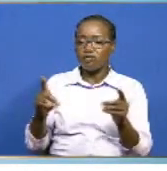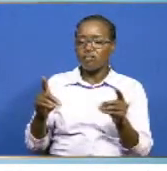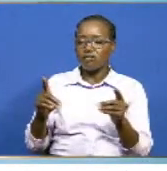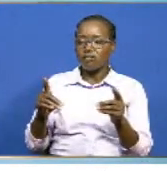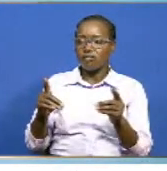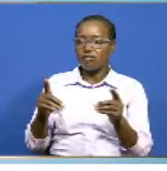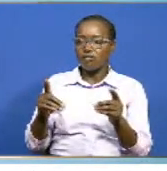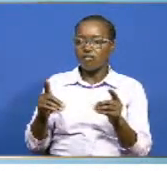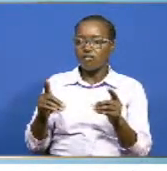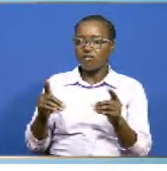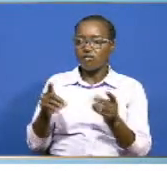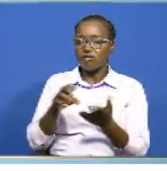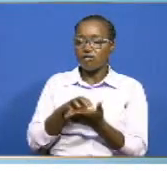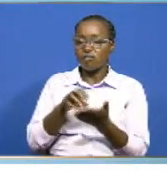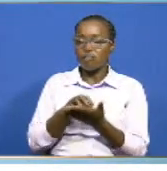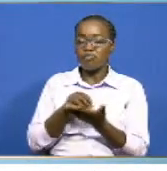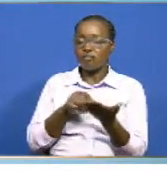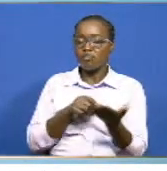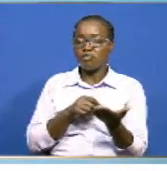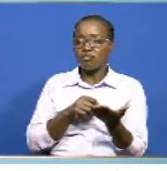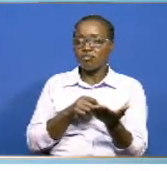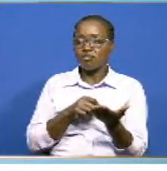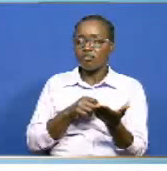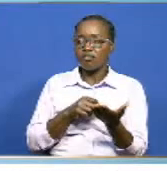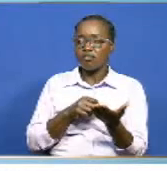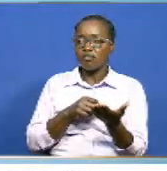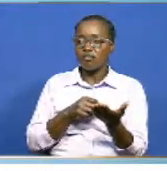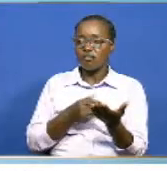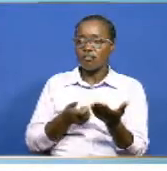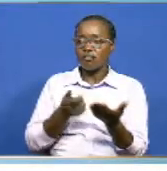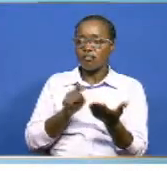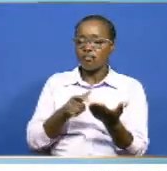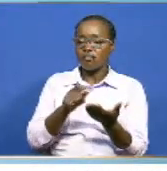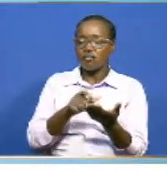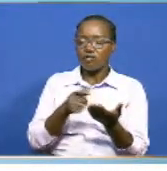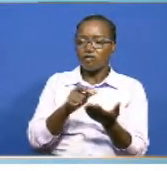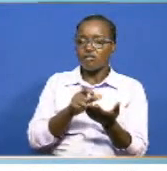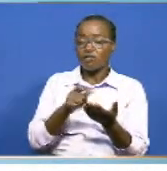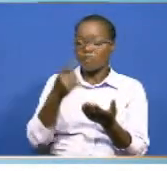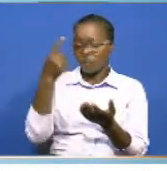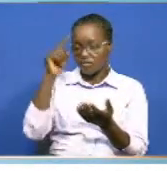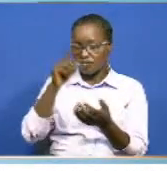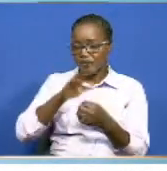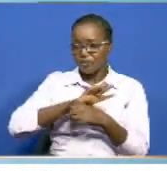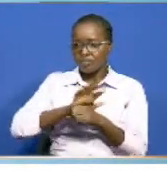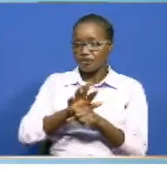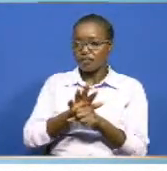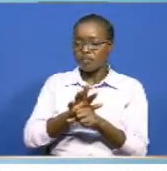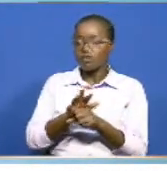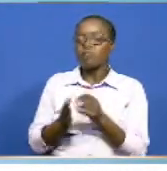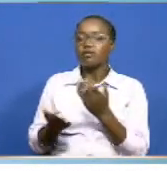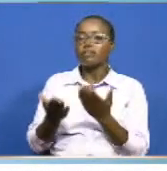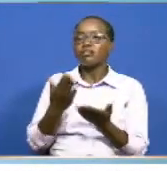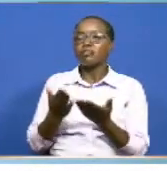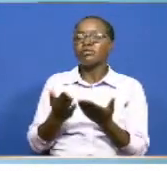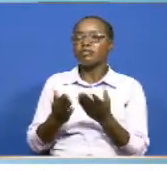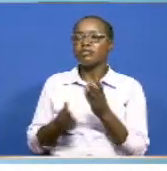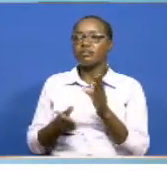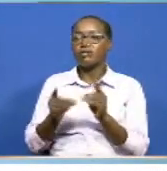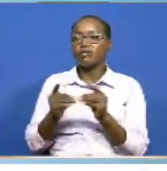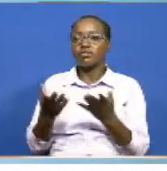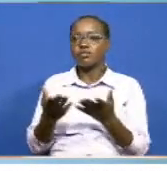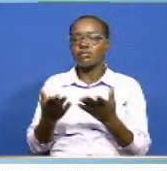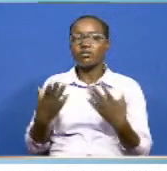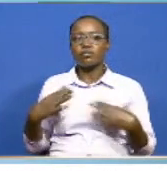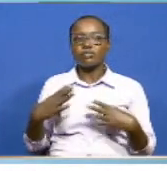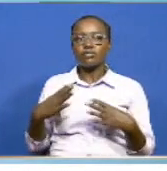tunazo kesi zinaendelea kupanda za mambo ya corona. Mm-hmm. So hizo mikutano labda ni heri watu